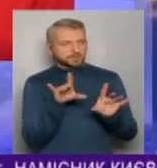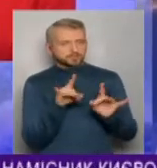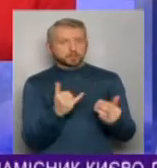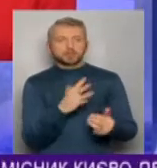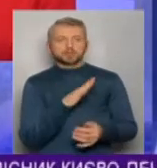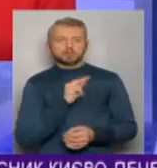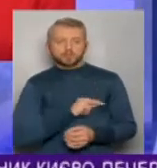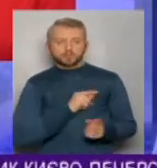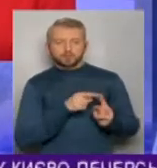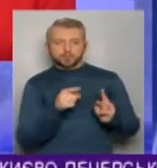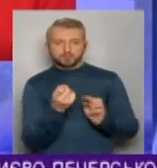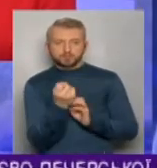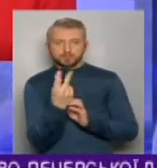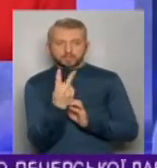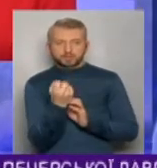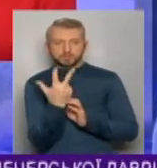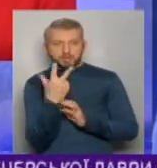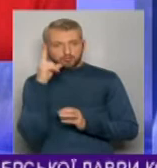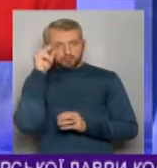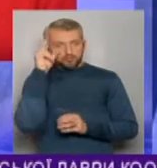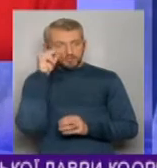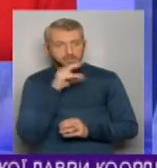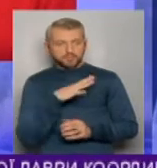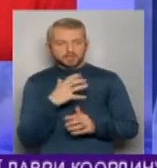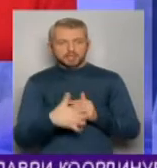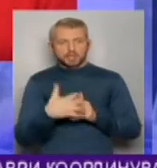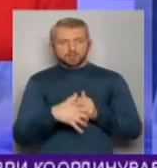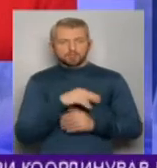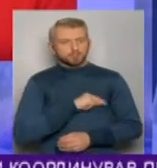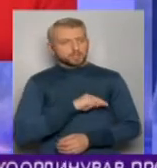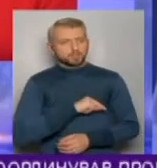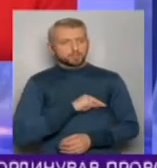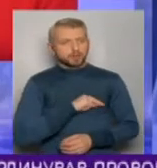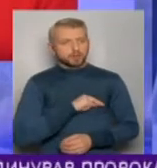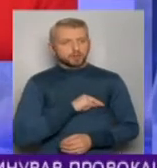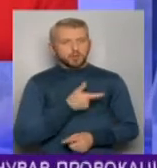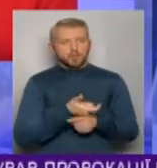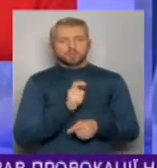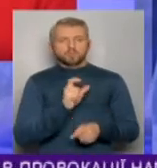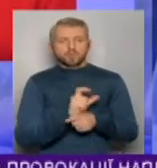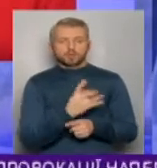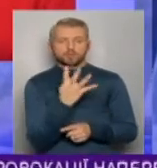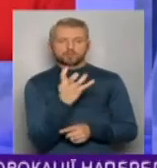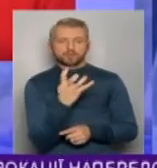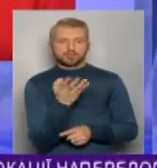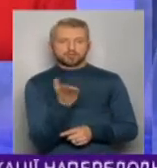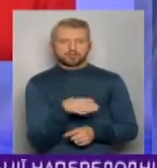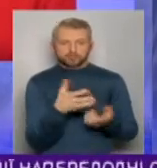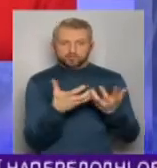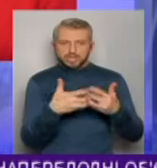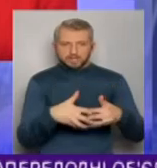працювало протягом 12-13 числа, в середньому десь працювало понад 400 одиниць